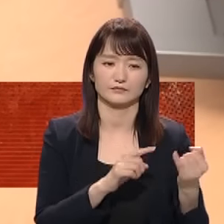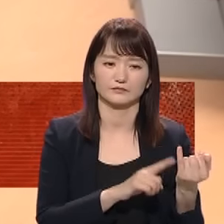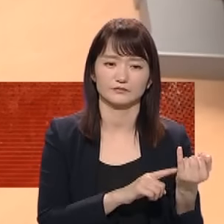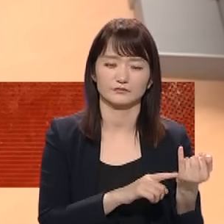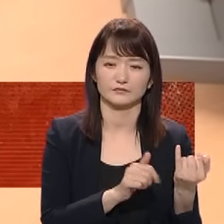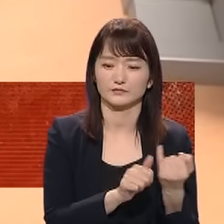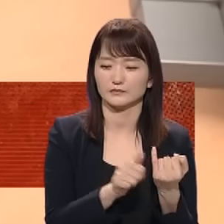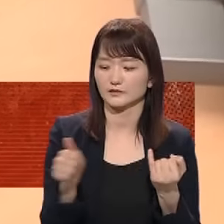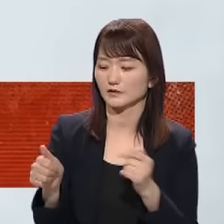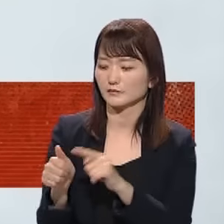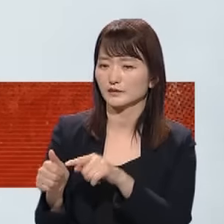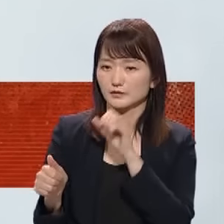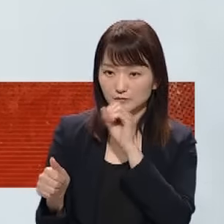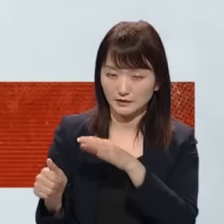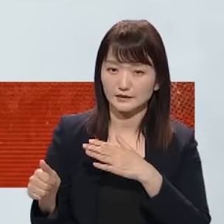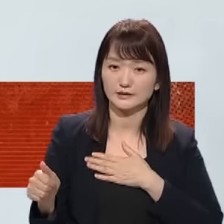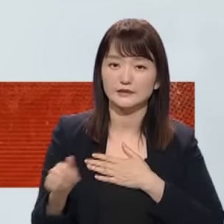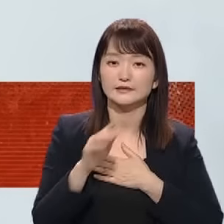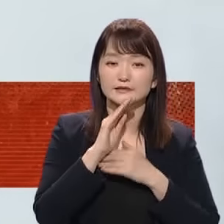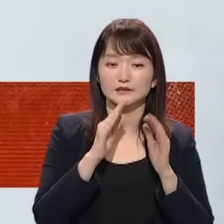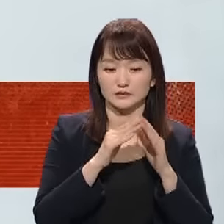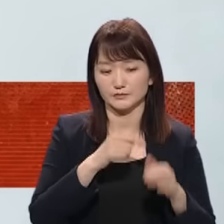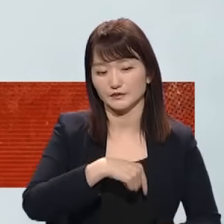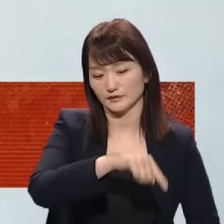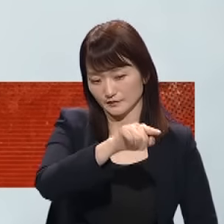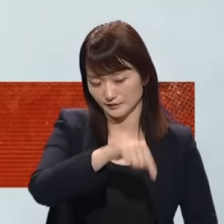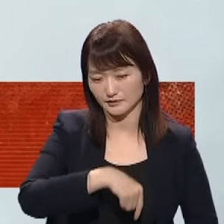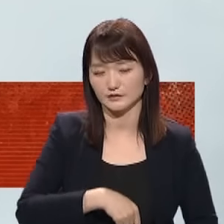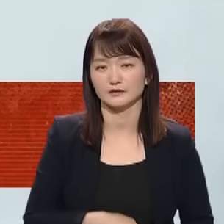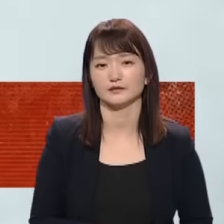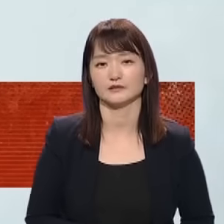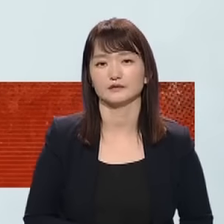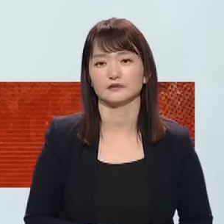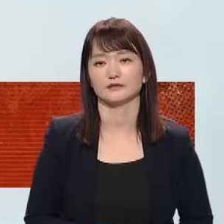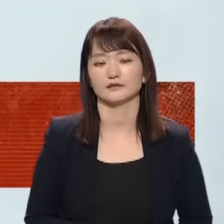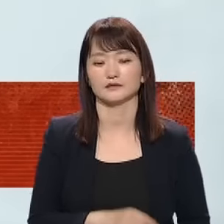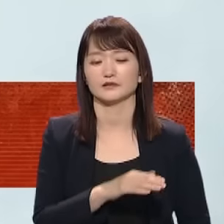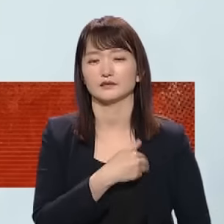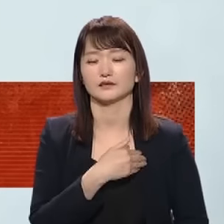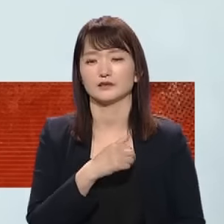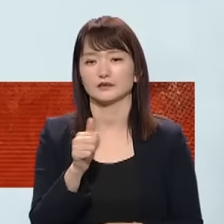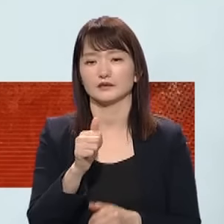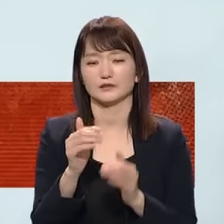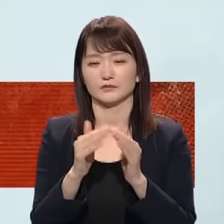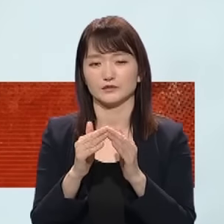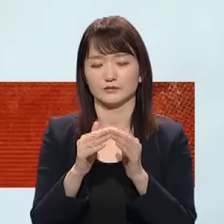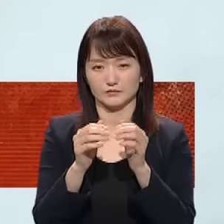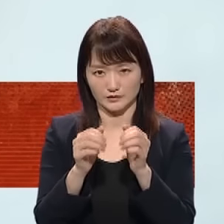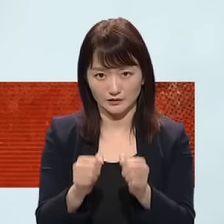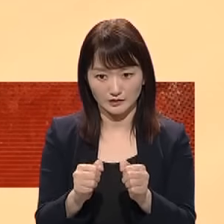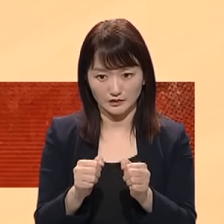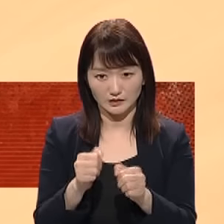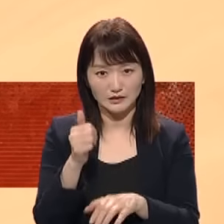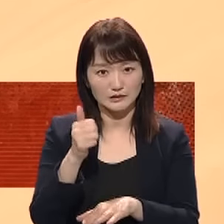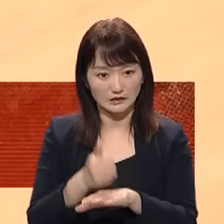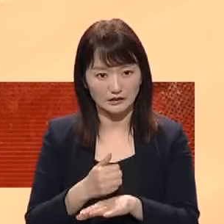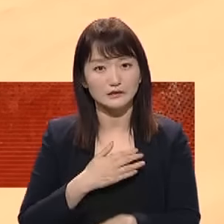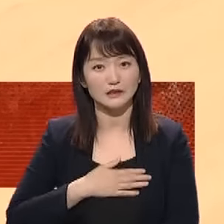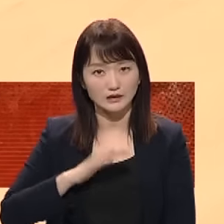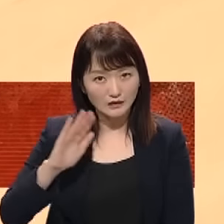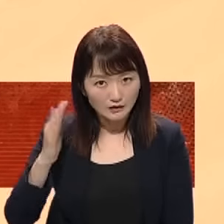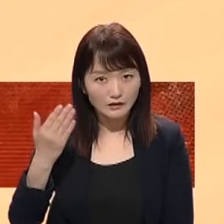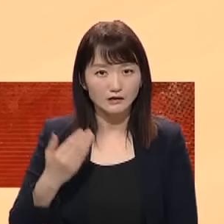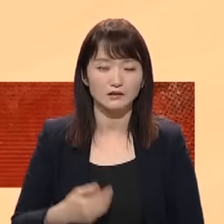나 좀 친정에 좀 다녀오겠다라고 얘기를 하고 며칠 그 이 내연남 집에 있기도 했는데 나중에 이걸 눈치를 챘어요.